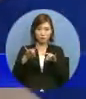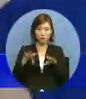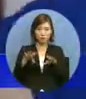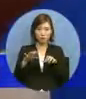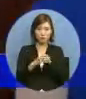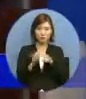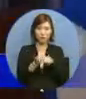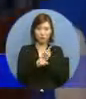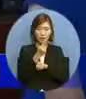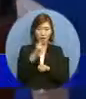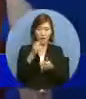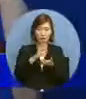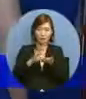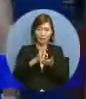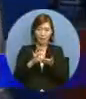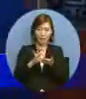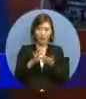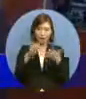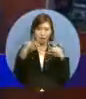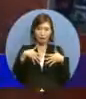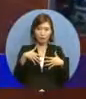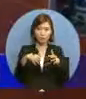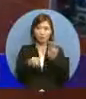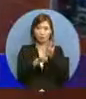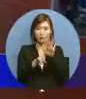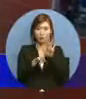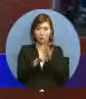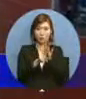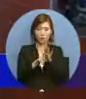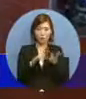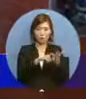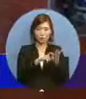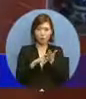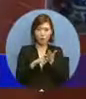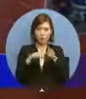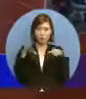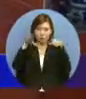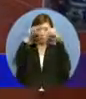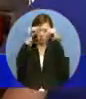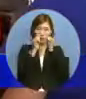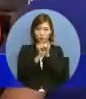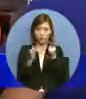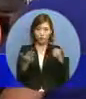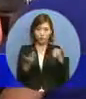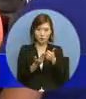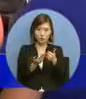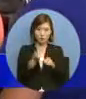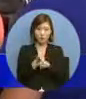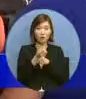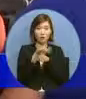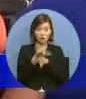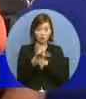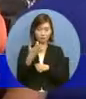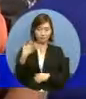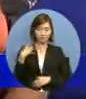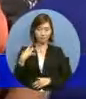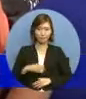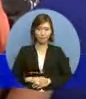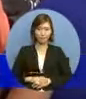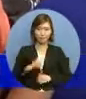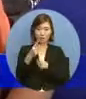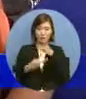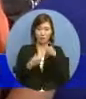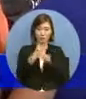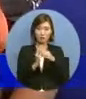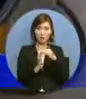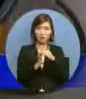에너지 낭비 요인을 알려주고 근본적인 절감 노하우 를 주민들에게 전달하는 역할을 합니다 이들은 2년